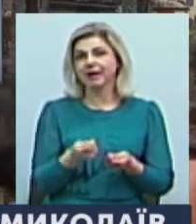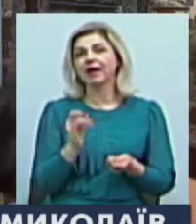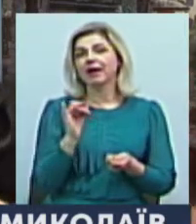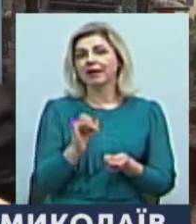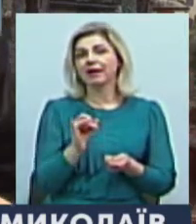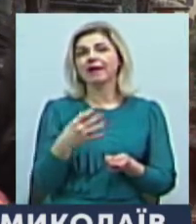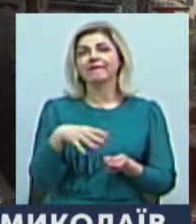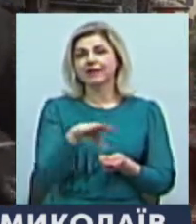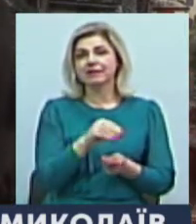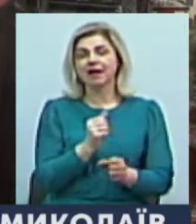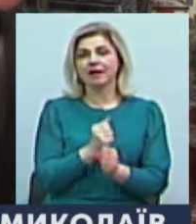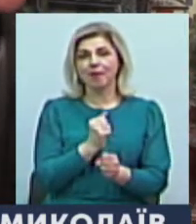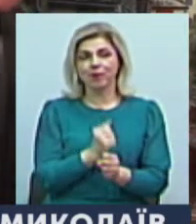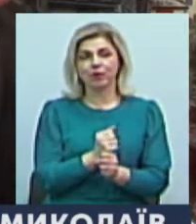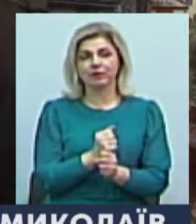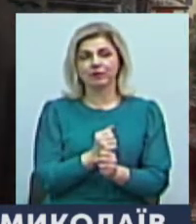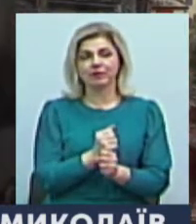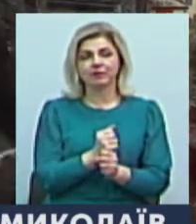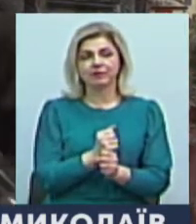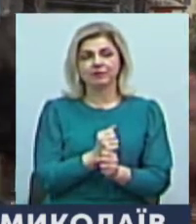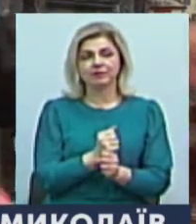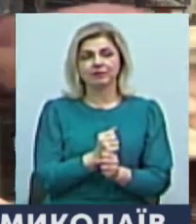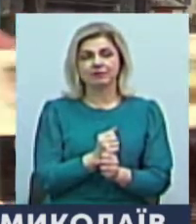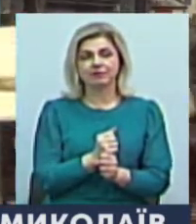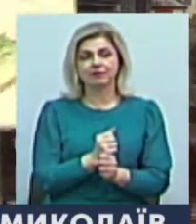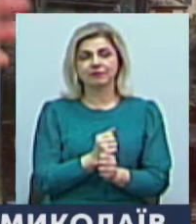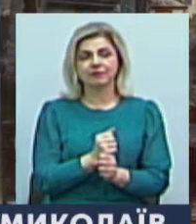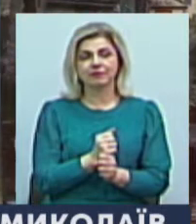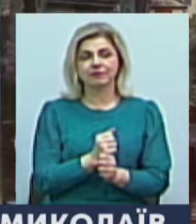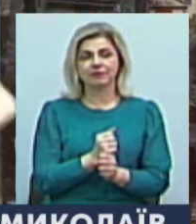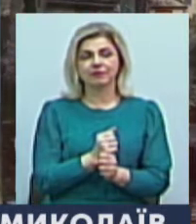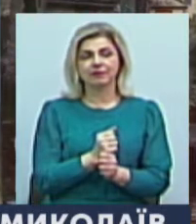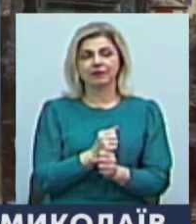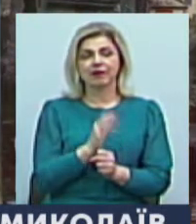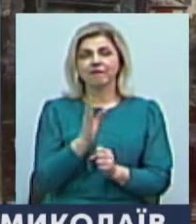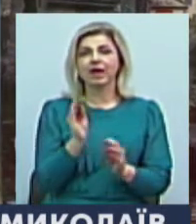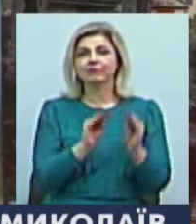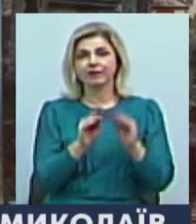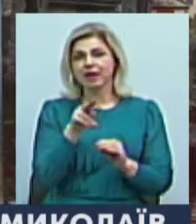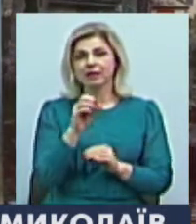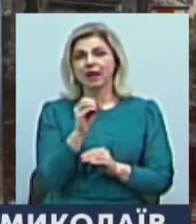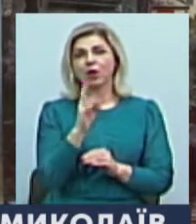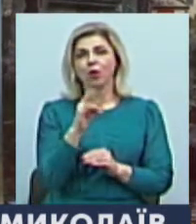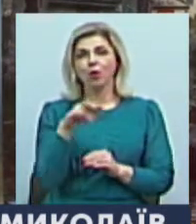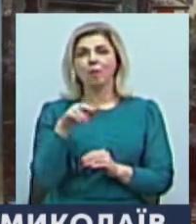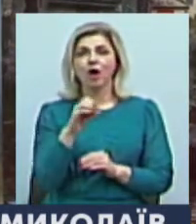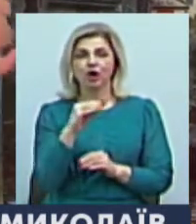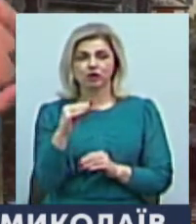роботи виконані теж в стилі декупаж, подарені